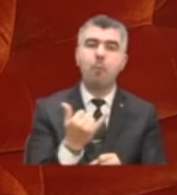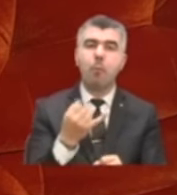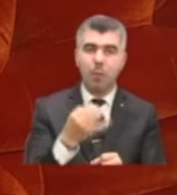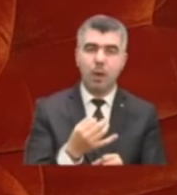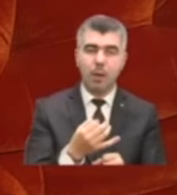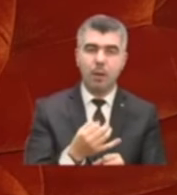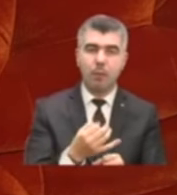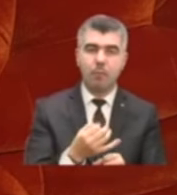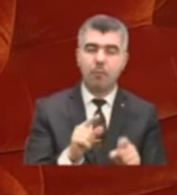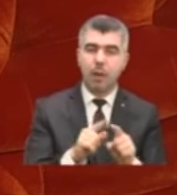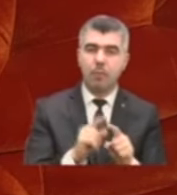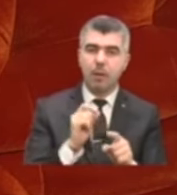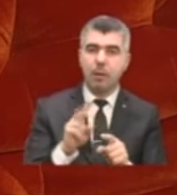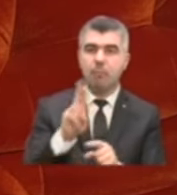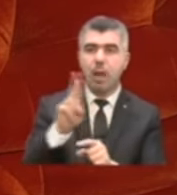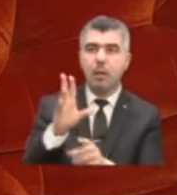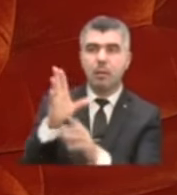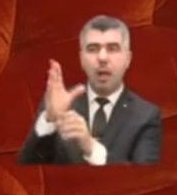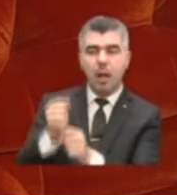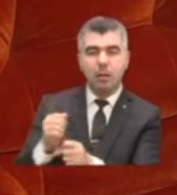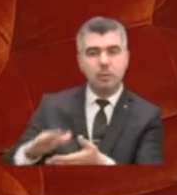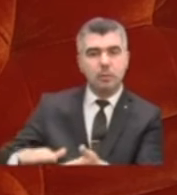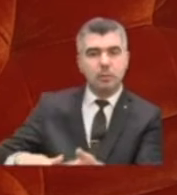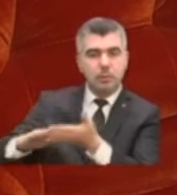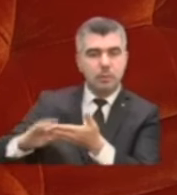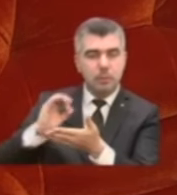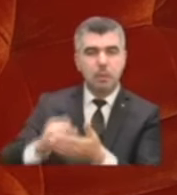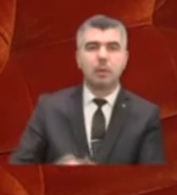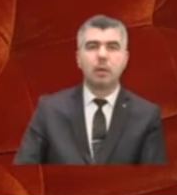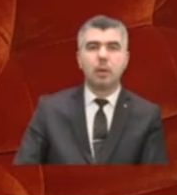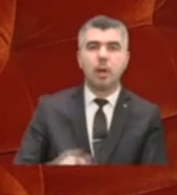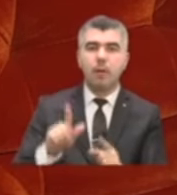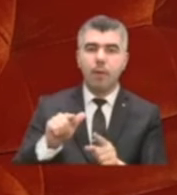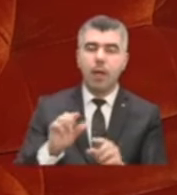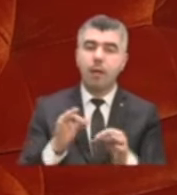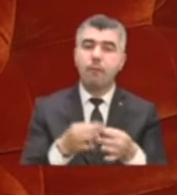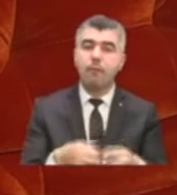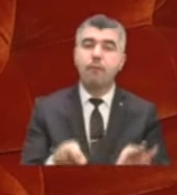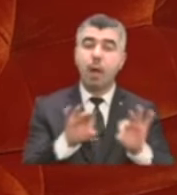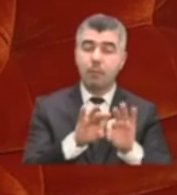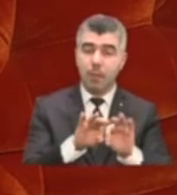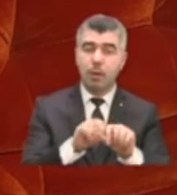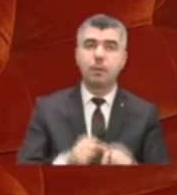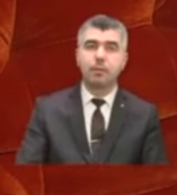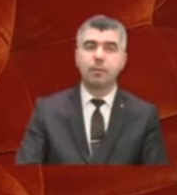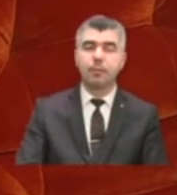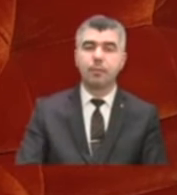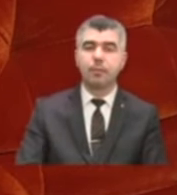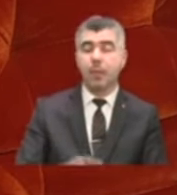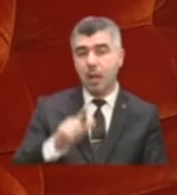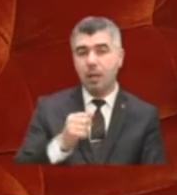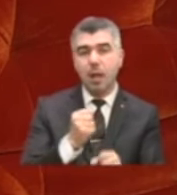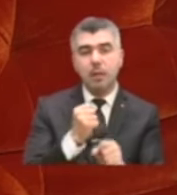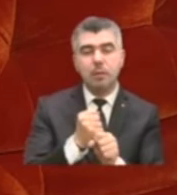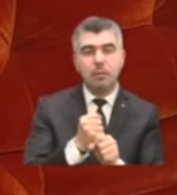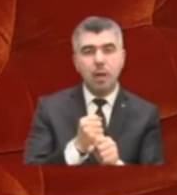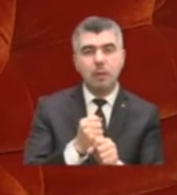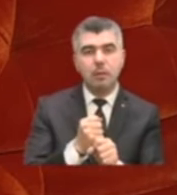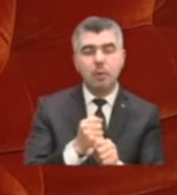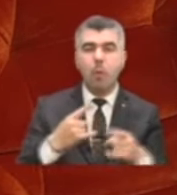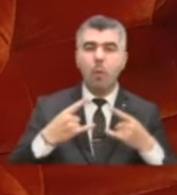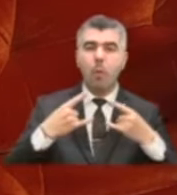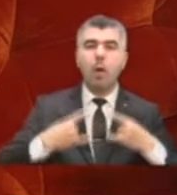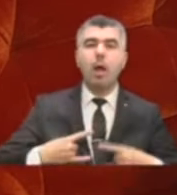ولهذا تنفيذ التوجيهات السامية ديال صاحب الجلالة نصره الله، وخاصة فيما يخص الأسرة. يعني بغينا نشتغلوا على